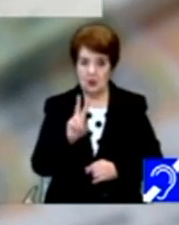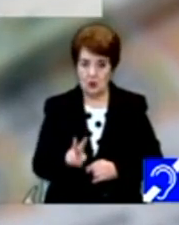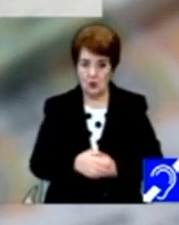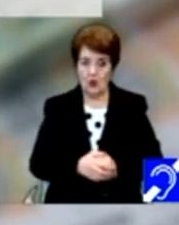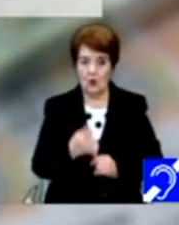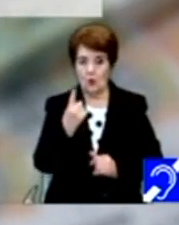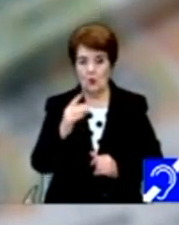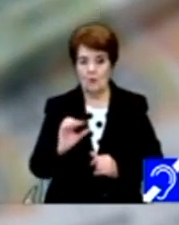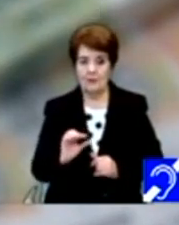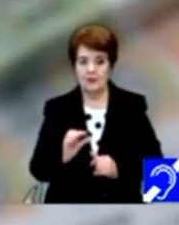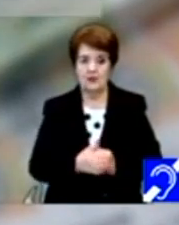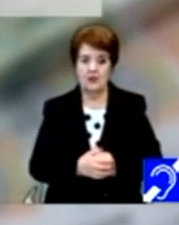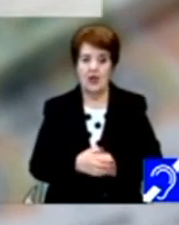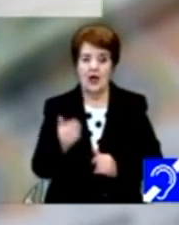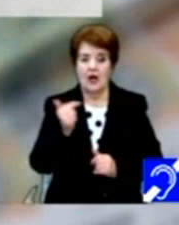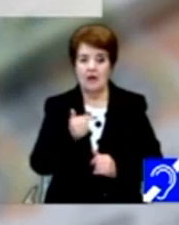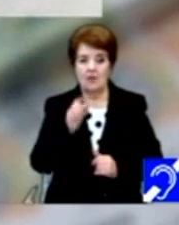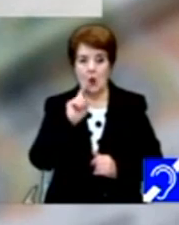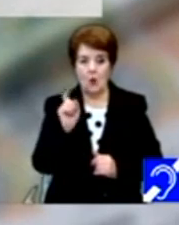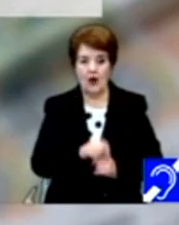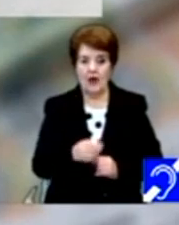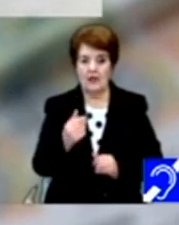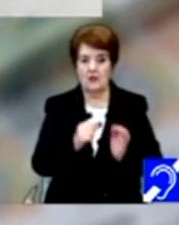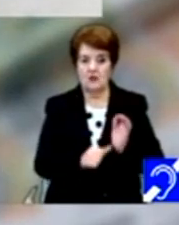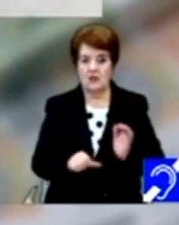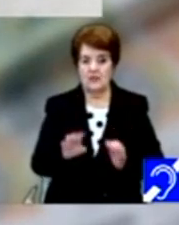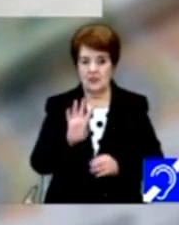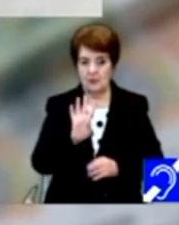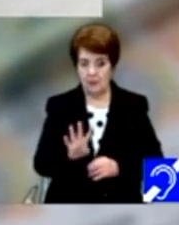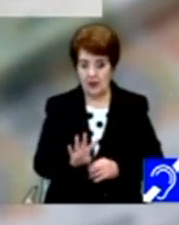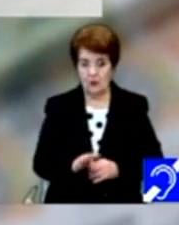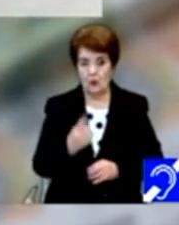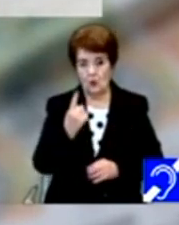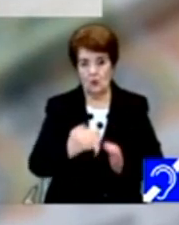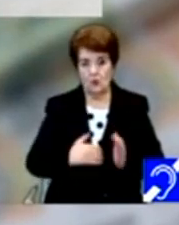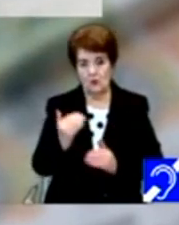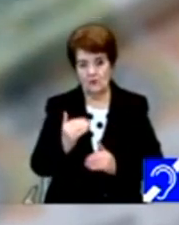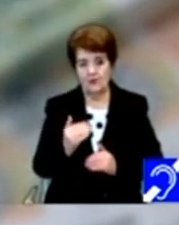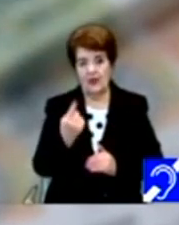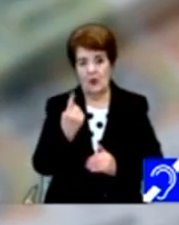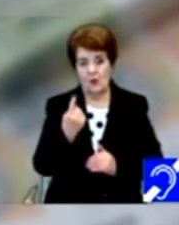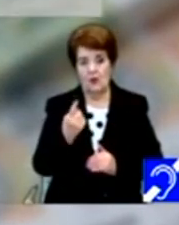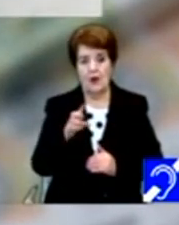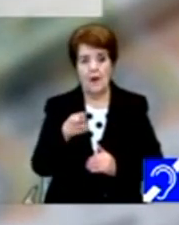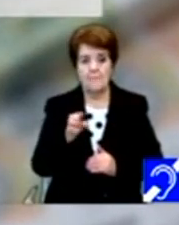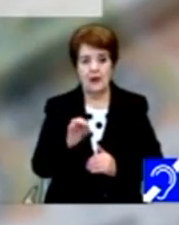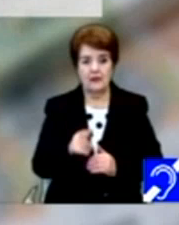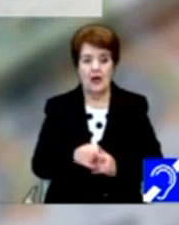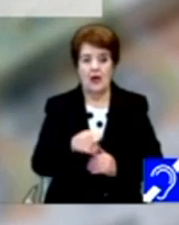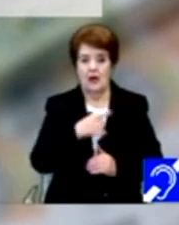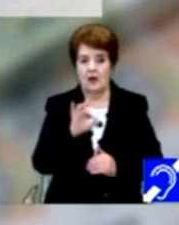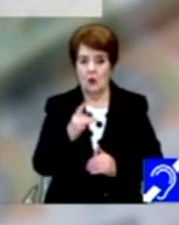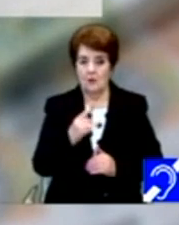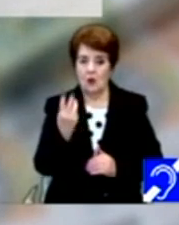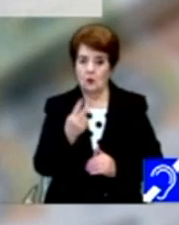de bani, cu un ban mai puțin. Hrivna ucraineană se scumpește cu un ban și va costa 64 de bani. Rubla rusească se va cumpăra